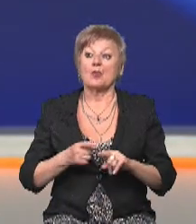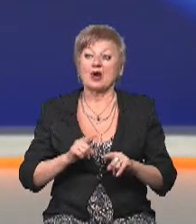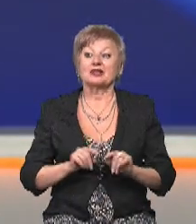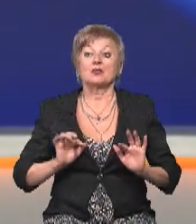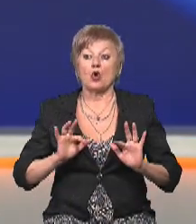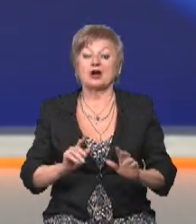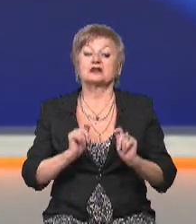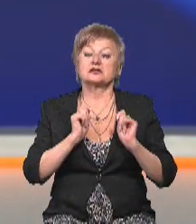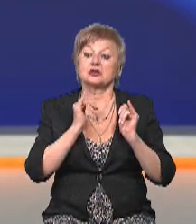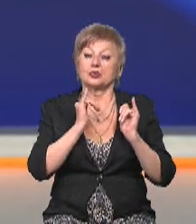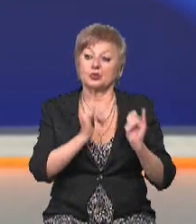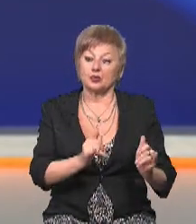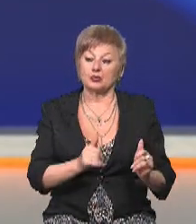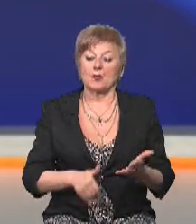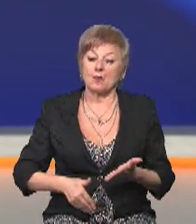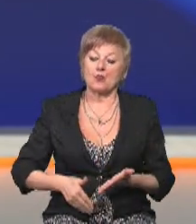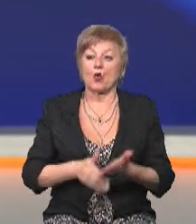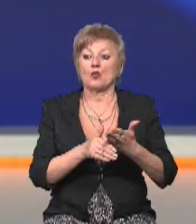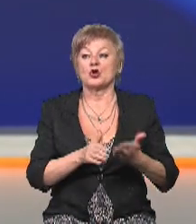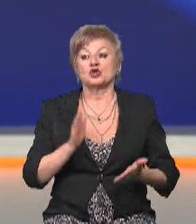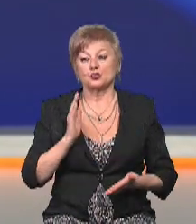для них буде таке подспор'я.